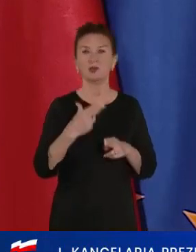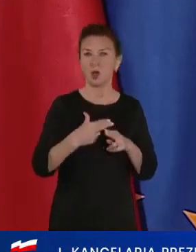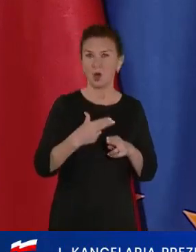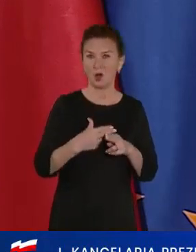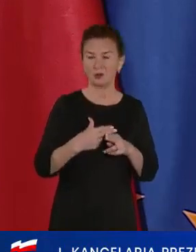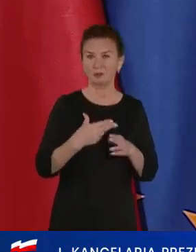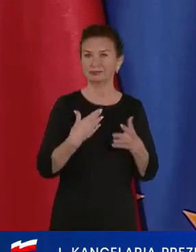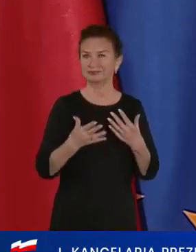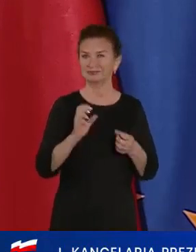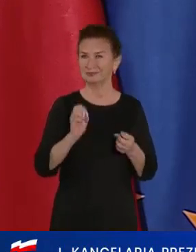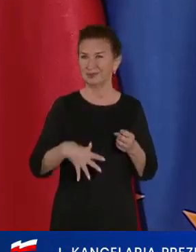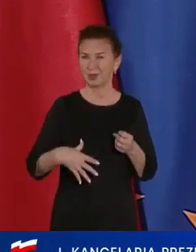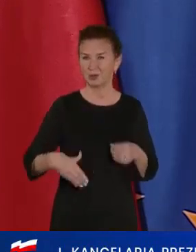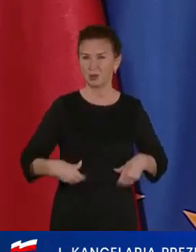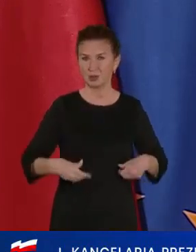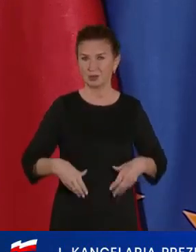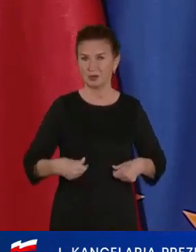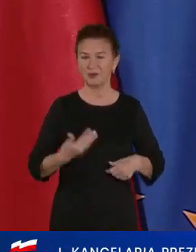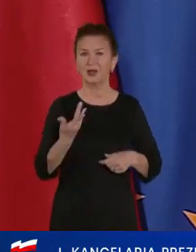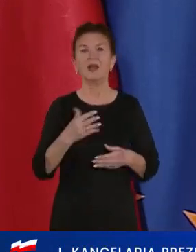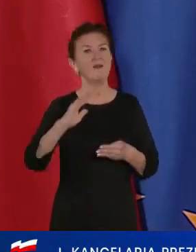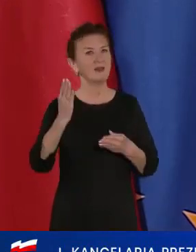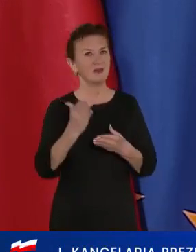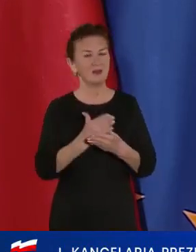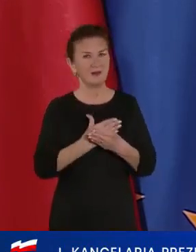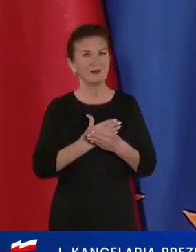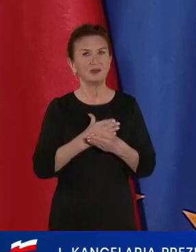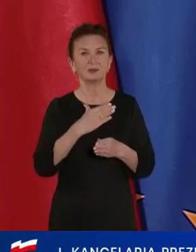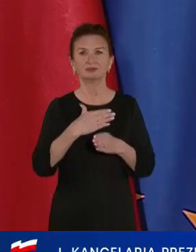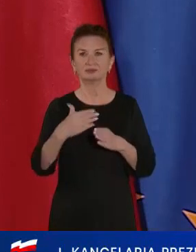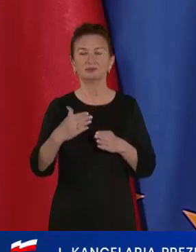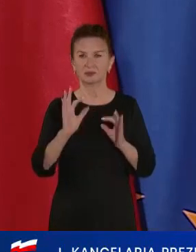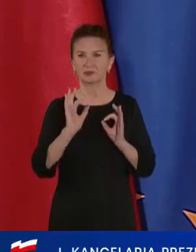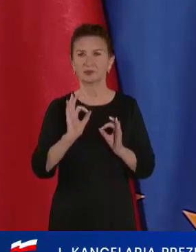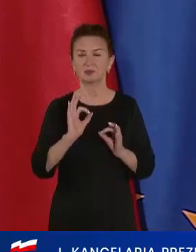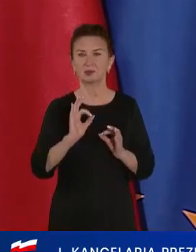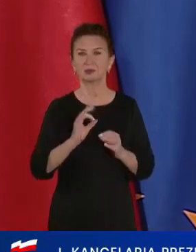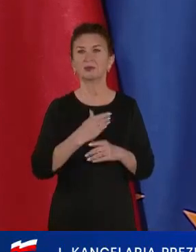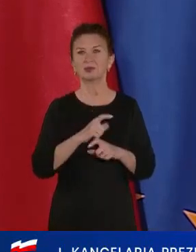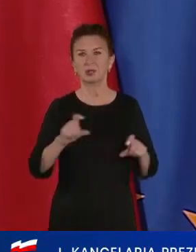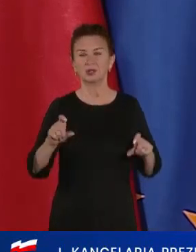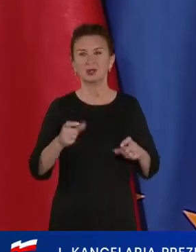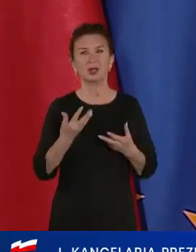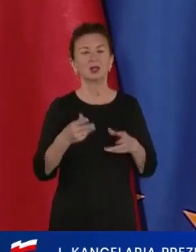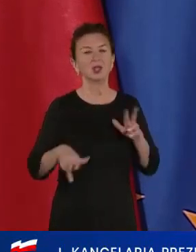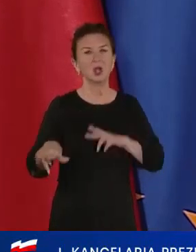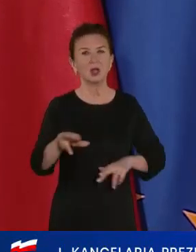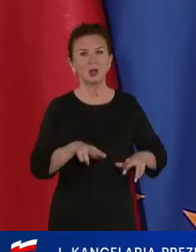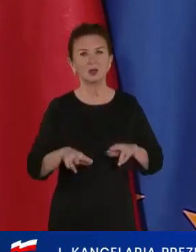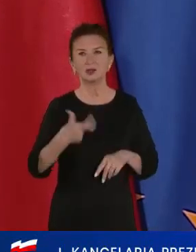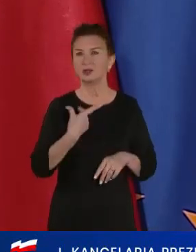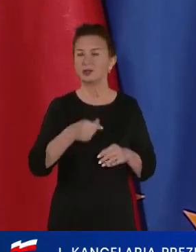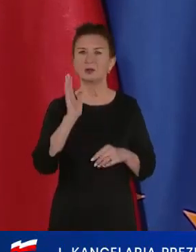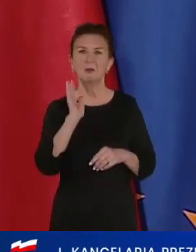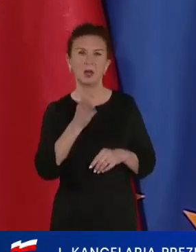ile polskich firm przetrwa ten trudny okres i ile rodzin uniknie dramatu, jakim